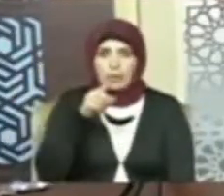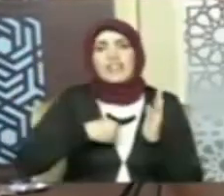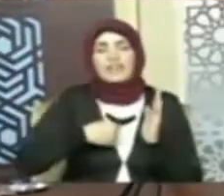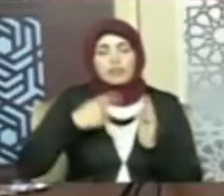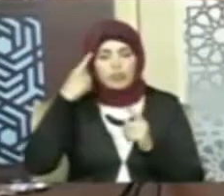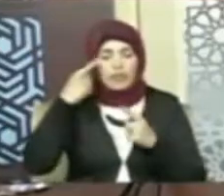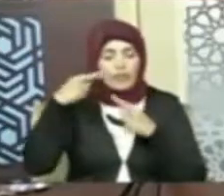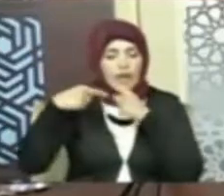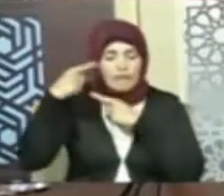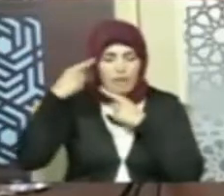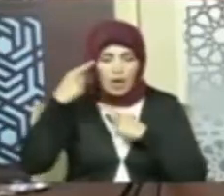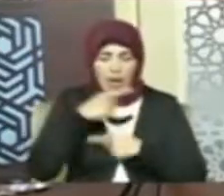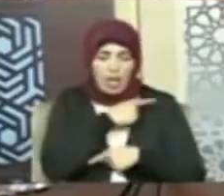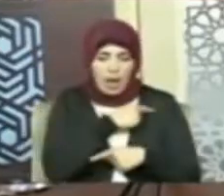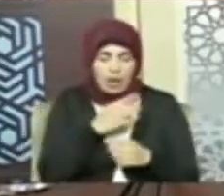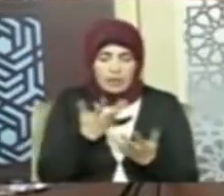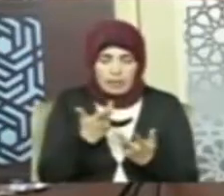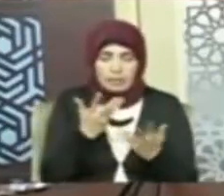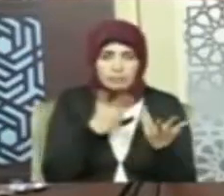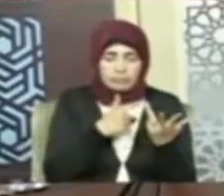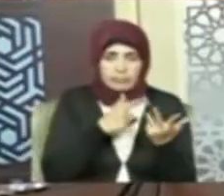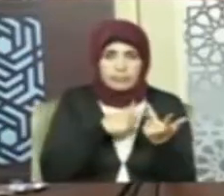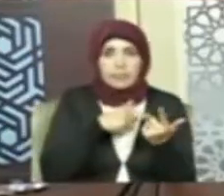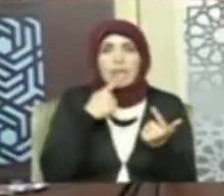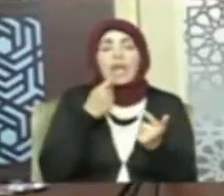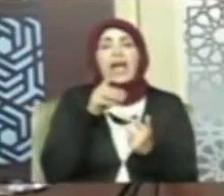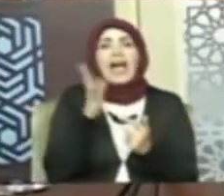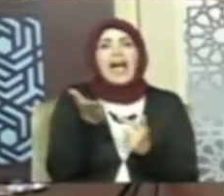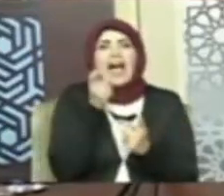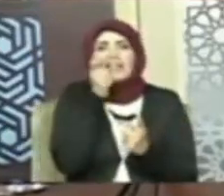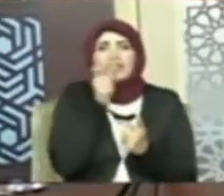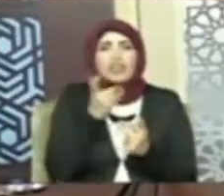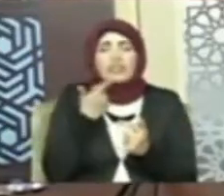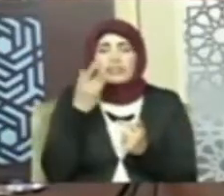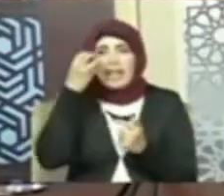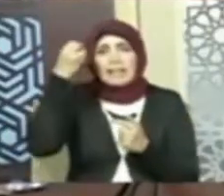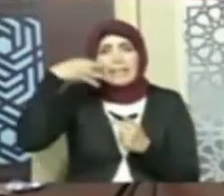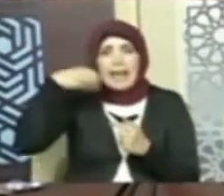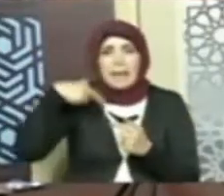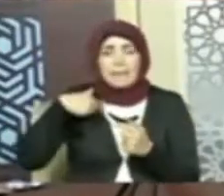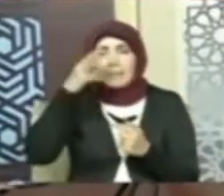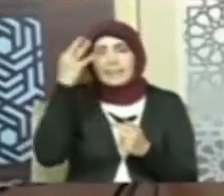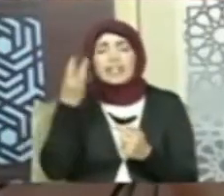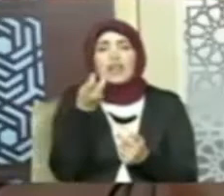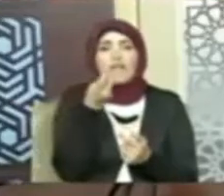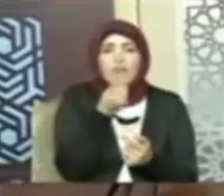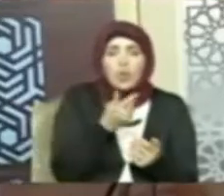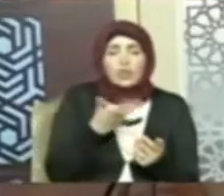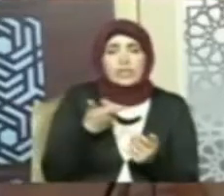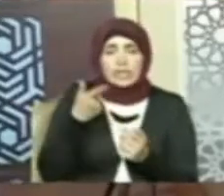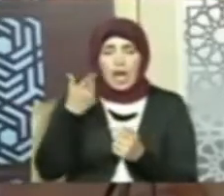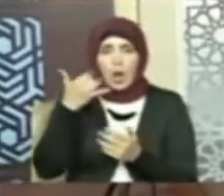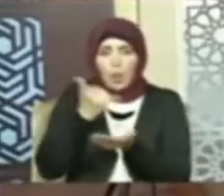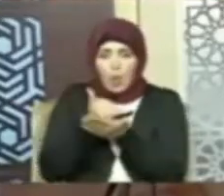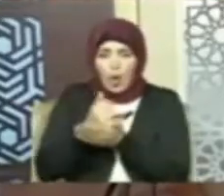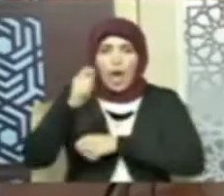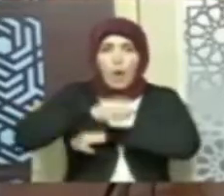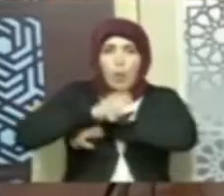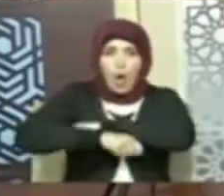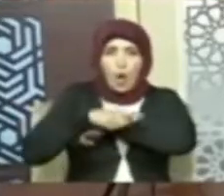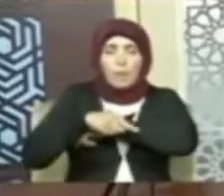ايا كان النعمة التي اتاك الله اياها، سواء كانت جاها او سلطانا او